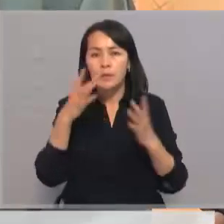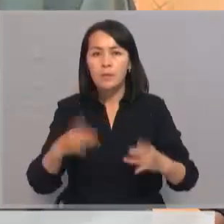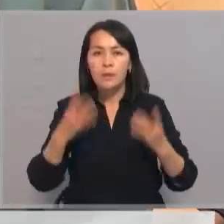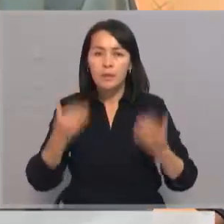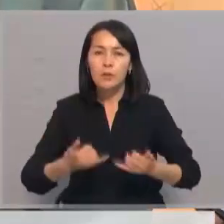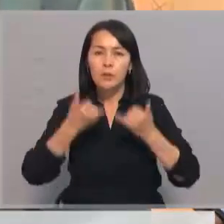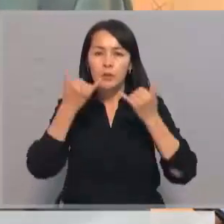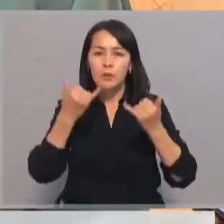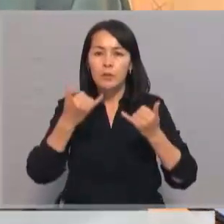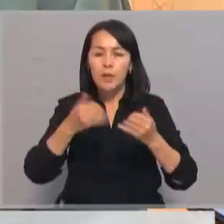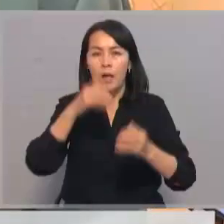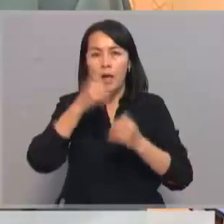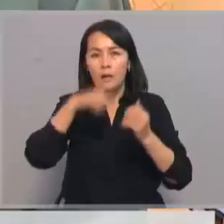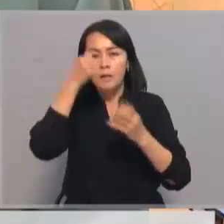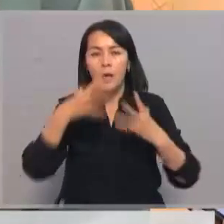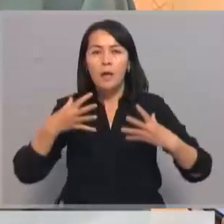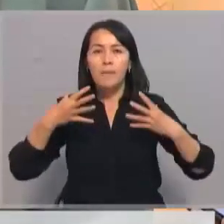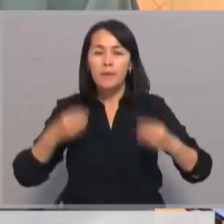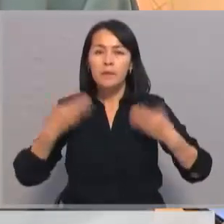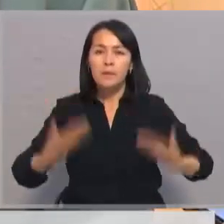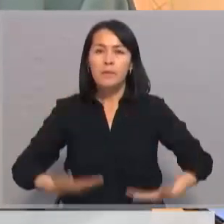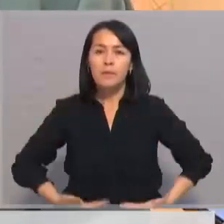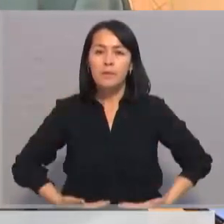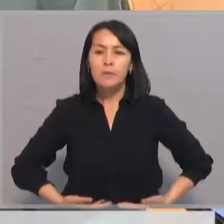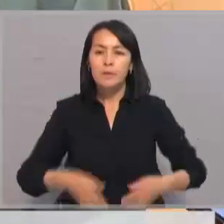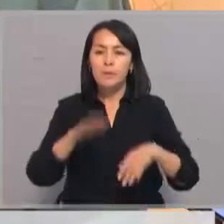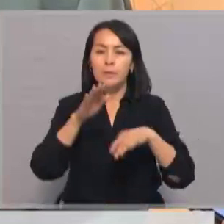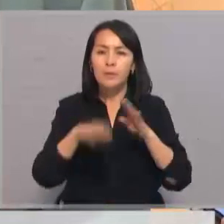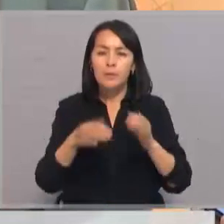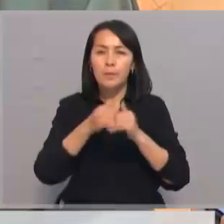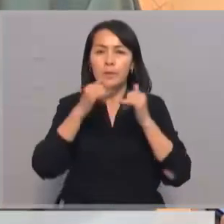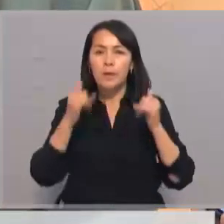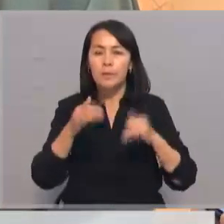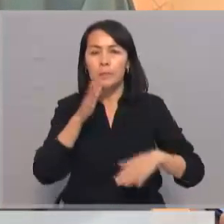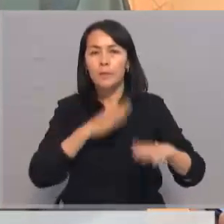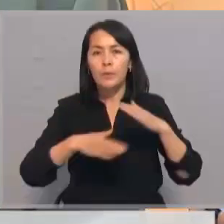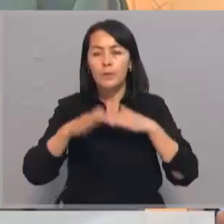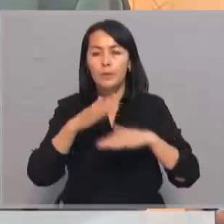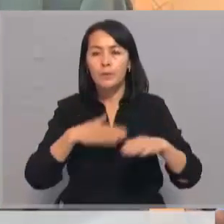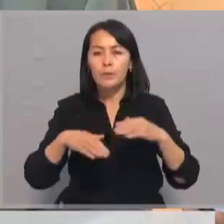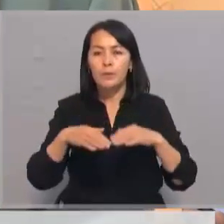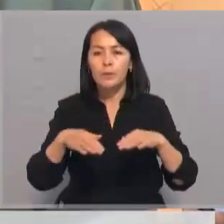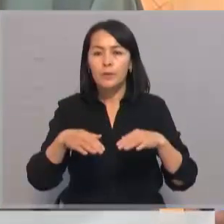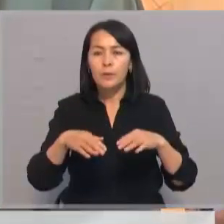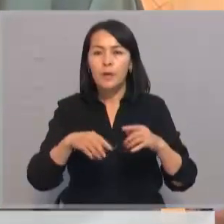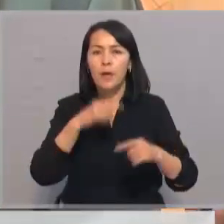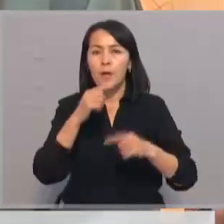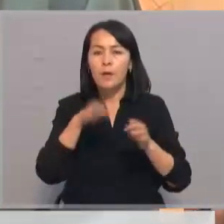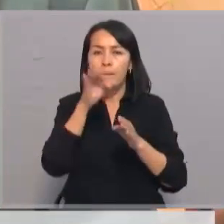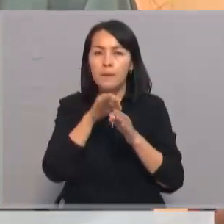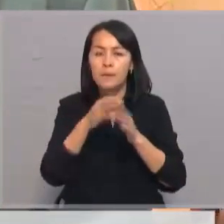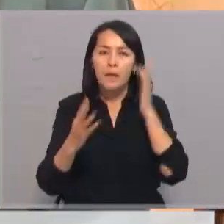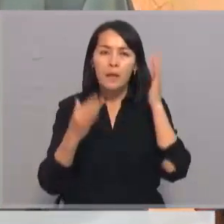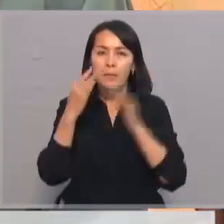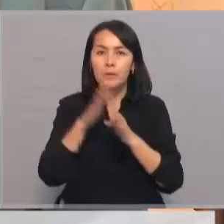болсын. Жылдан жылға аман есен бір өрісті еңбектермен, көңілді көңіл күймен, алға қойған мақсаттар